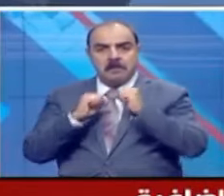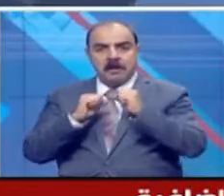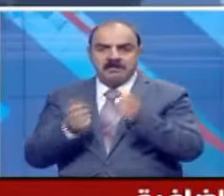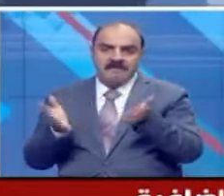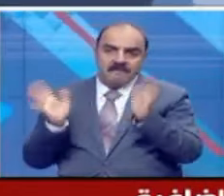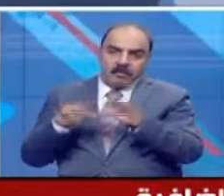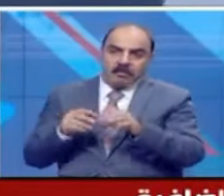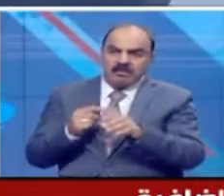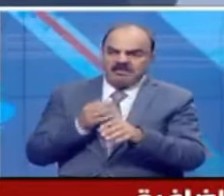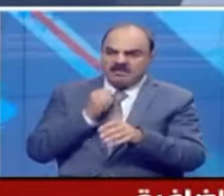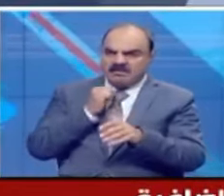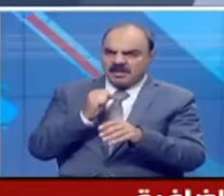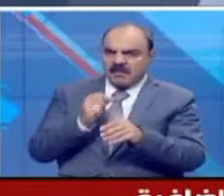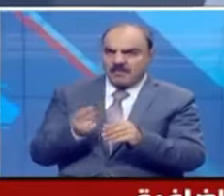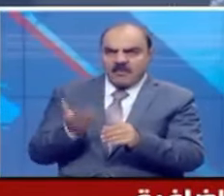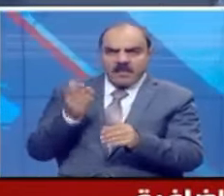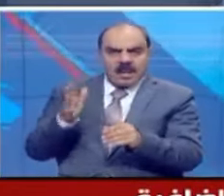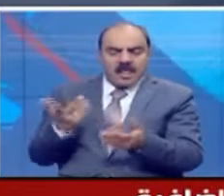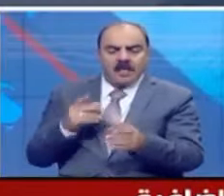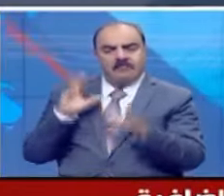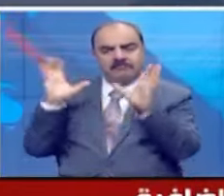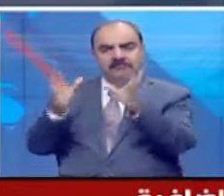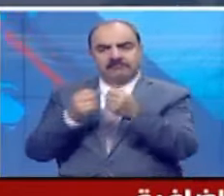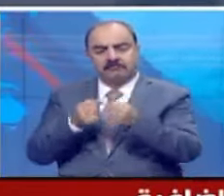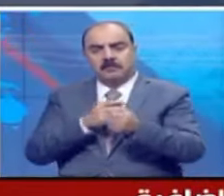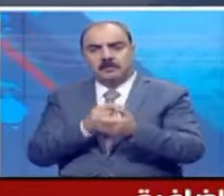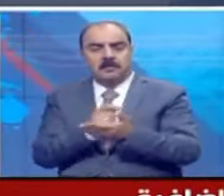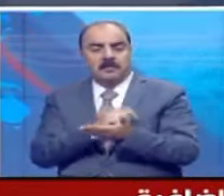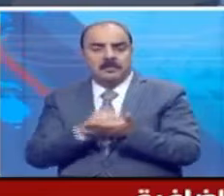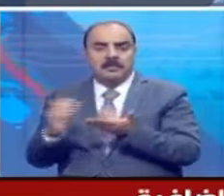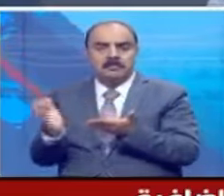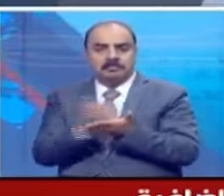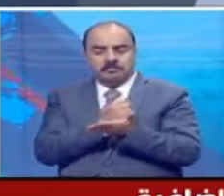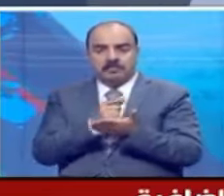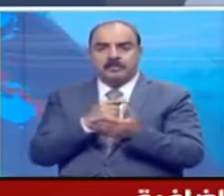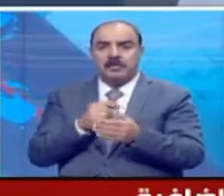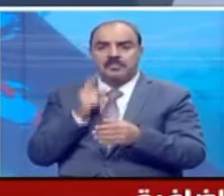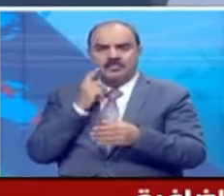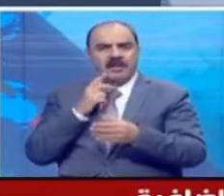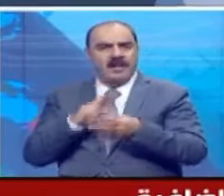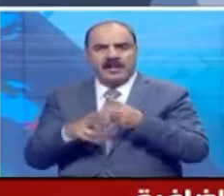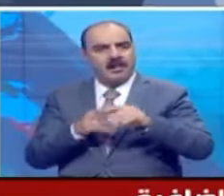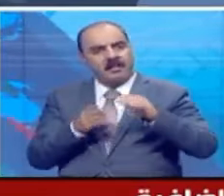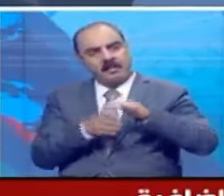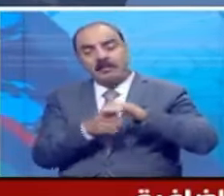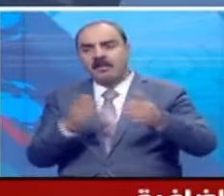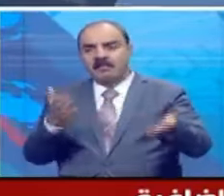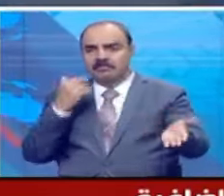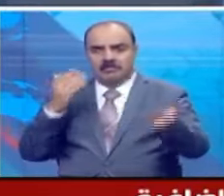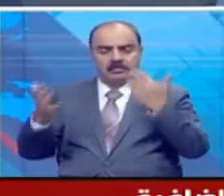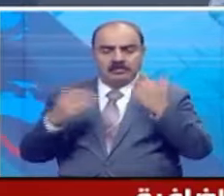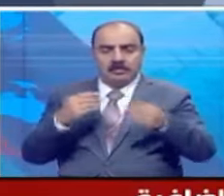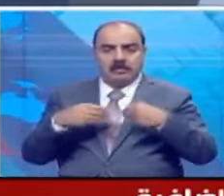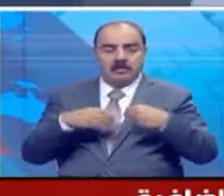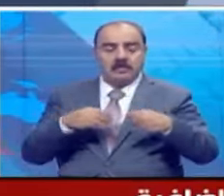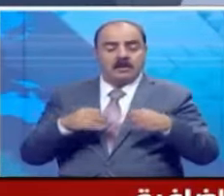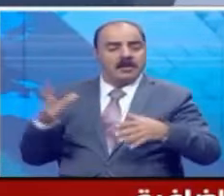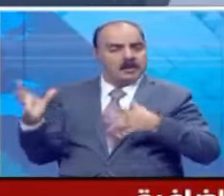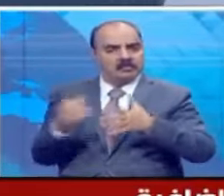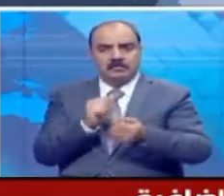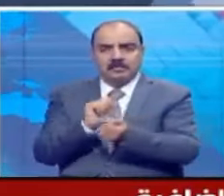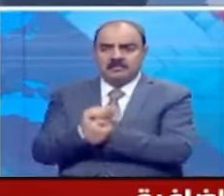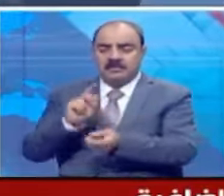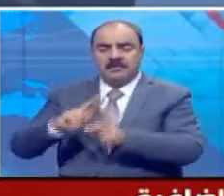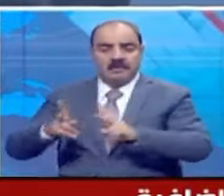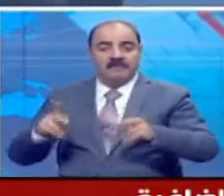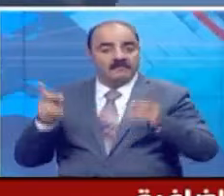النفوس الضعيفه، عدد كبير جدا من ذوي النفوس الضعيفه اللي بيحتكروا سلع او بيخزنوها كميات ضخمه الحقيقه. وبعدين